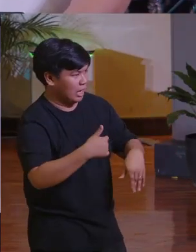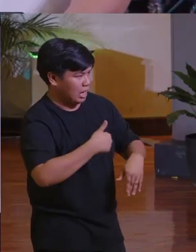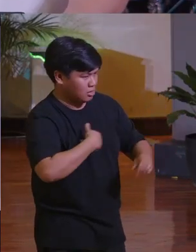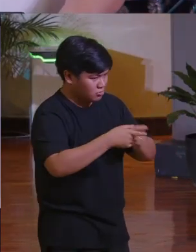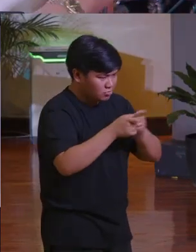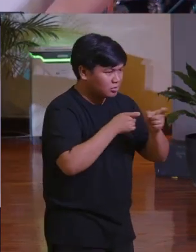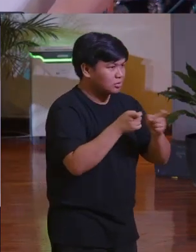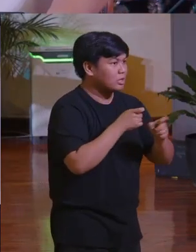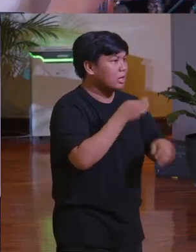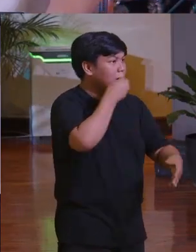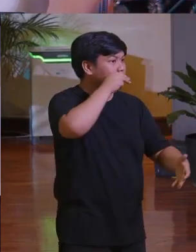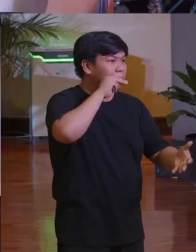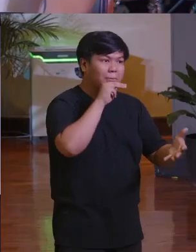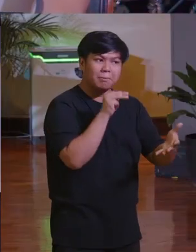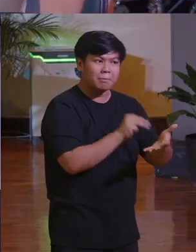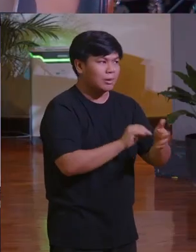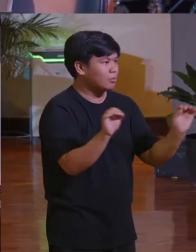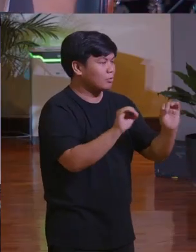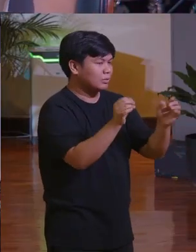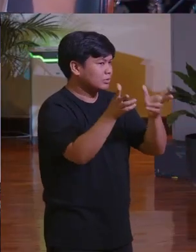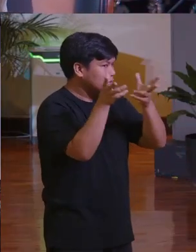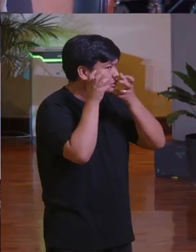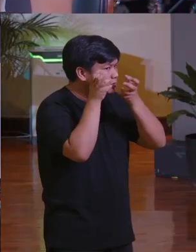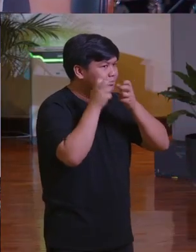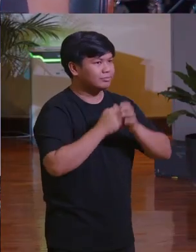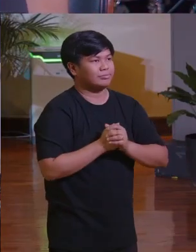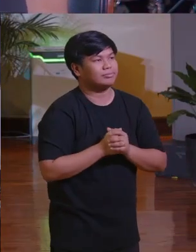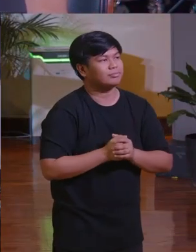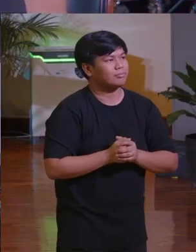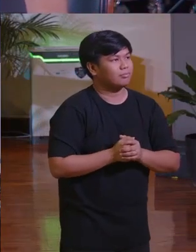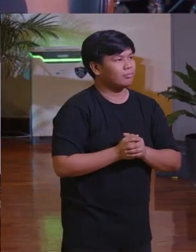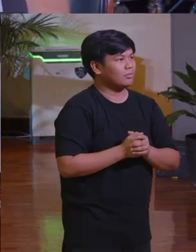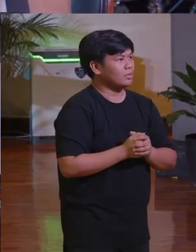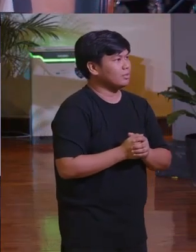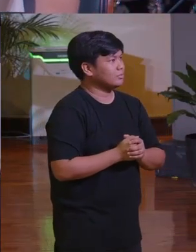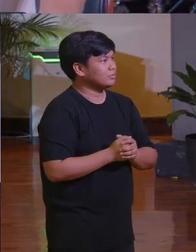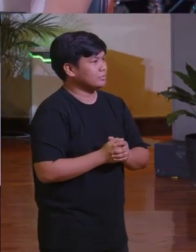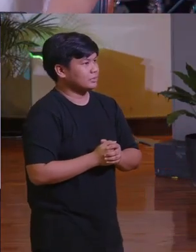your messengers shall no longer be heard.